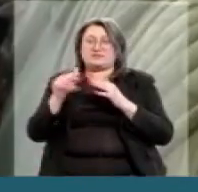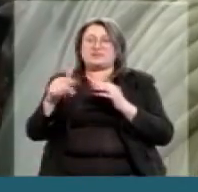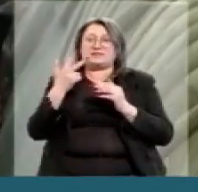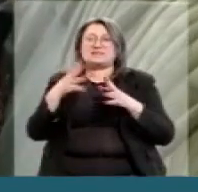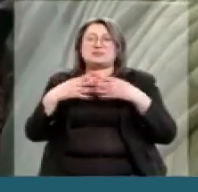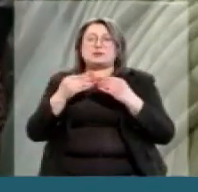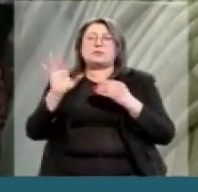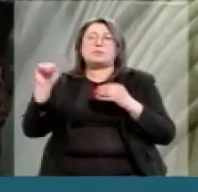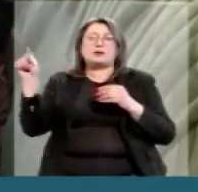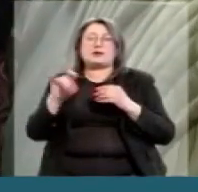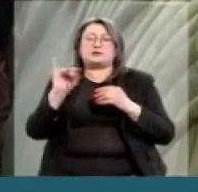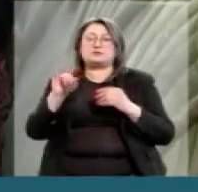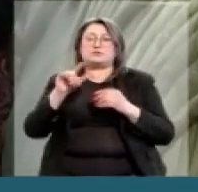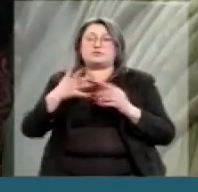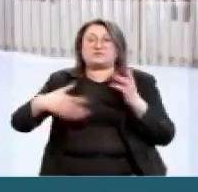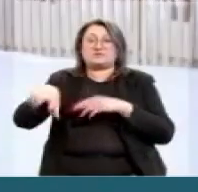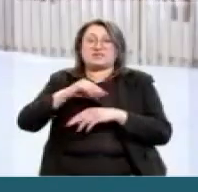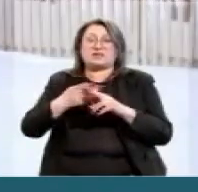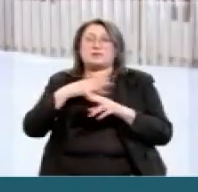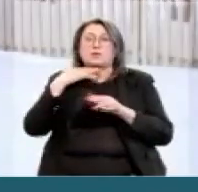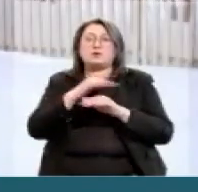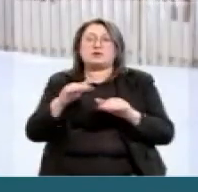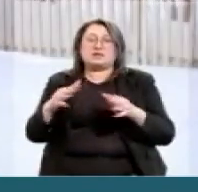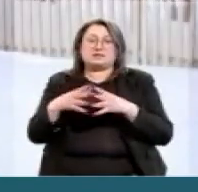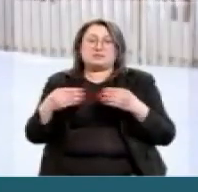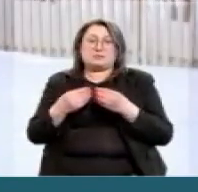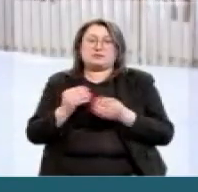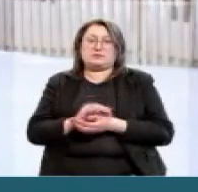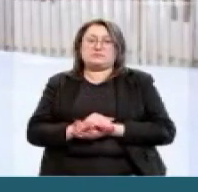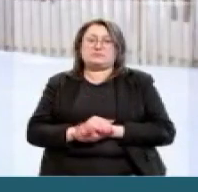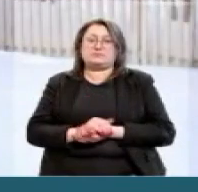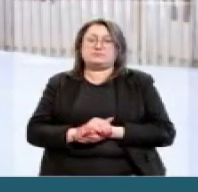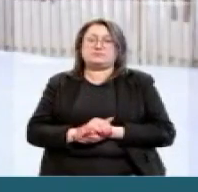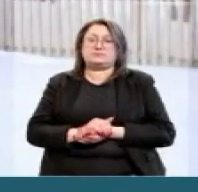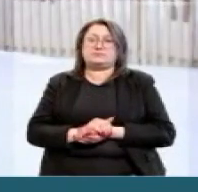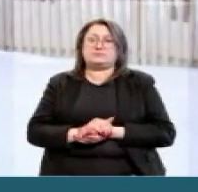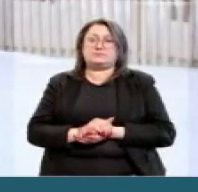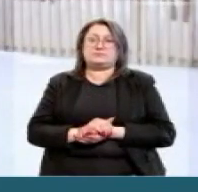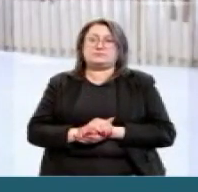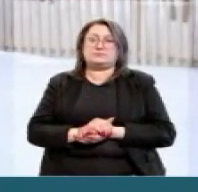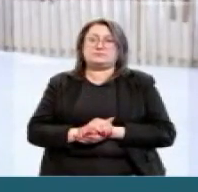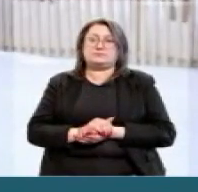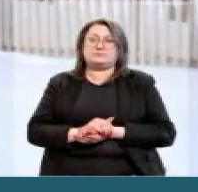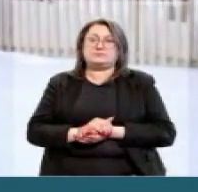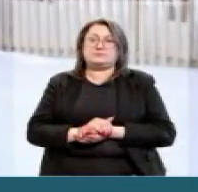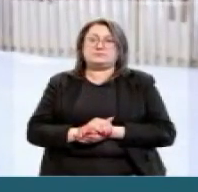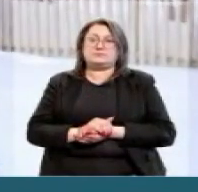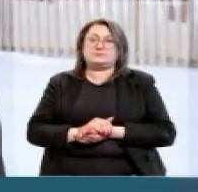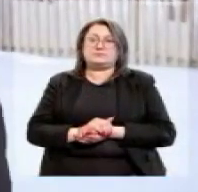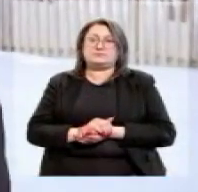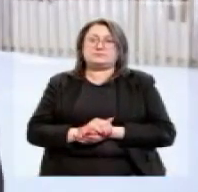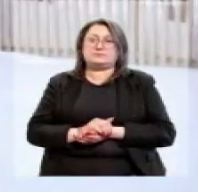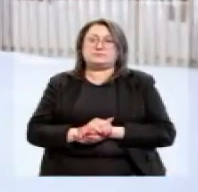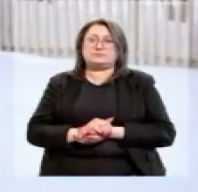қамтылған, тиісті жәрдемақыларын толық алған. Программамен оларға грант алып берейін деп едім. Биыл